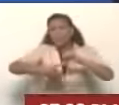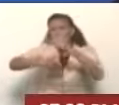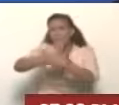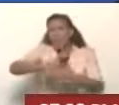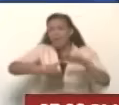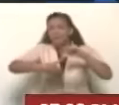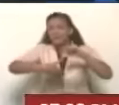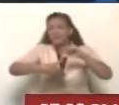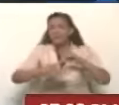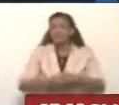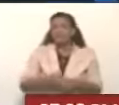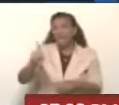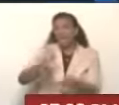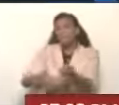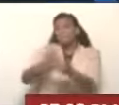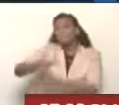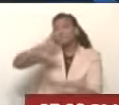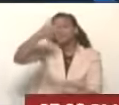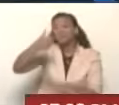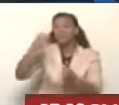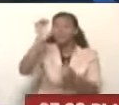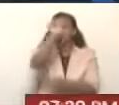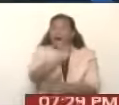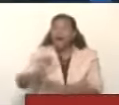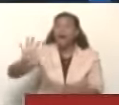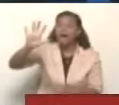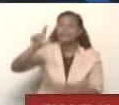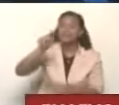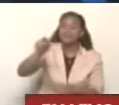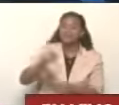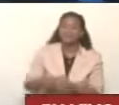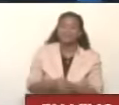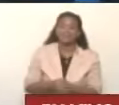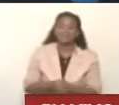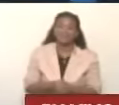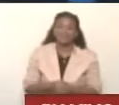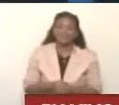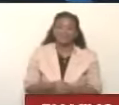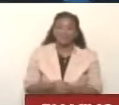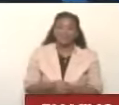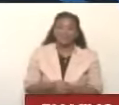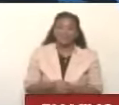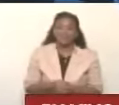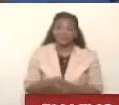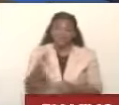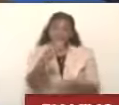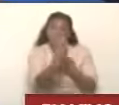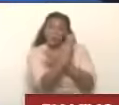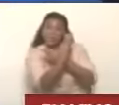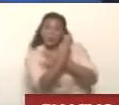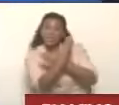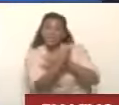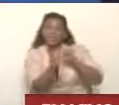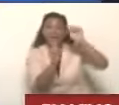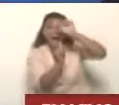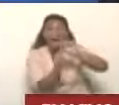él es mi hermano mayor. 他是我的大哥。 Él me cuida.